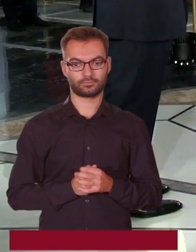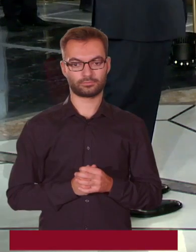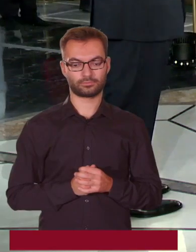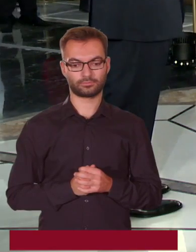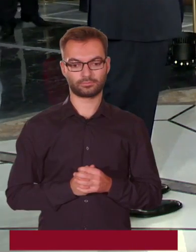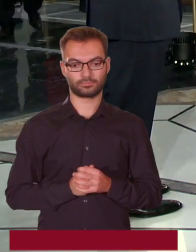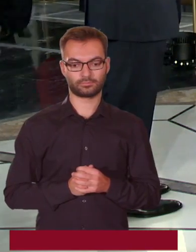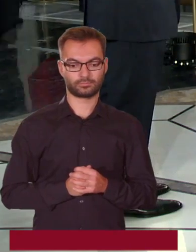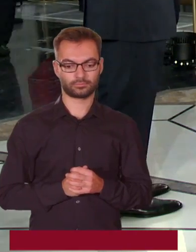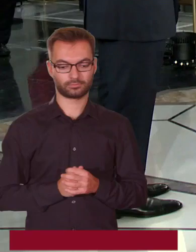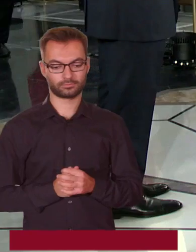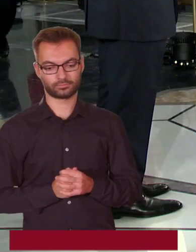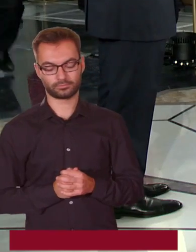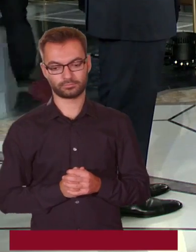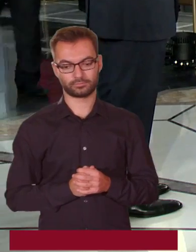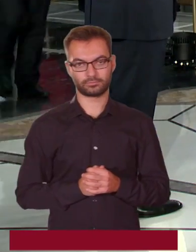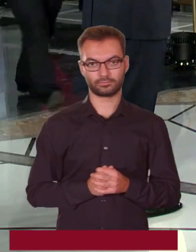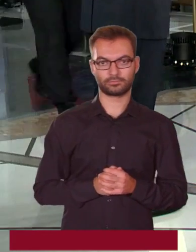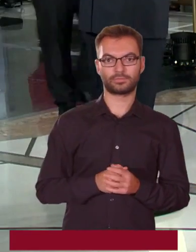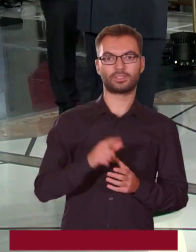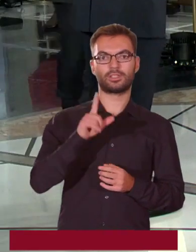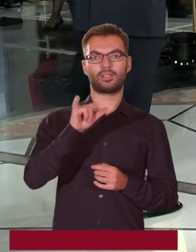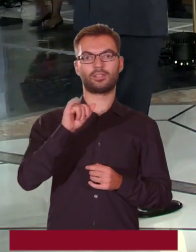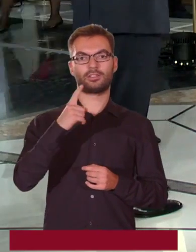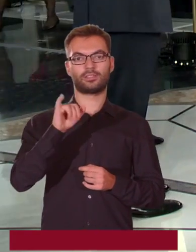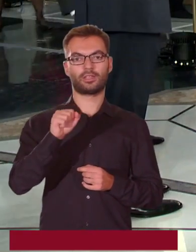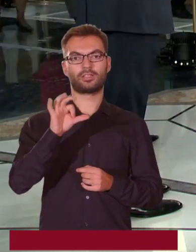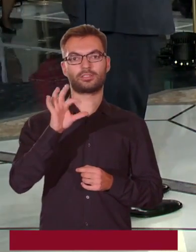Proszę panią Lidię Stanisławę Gądek.